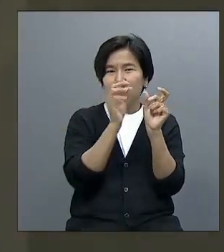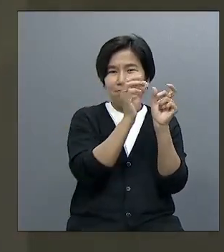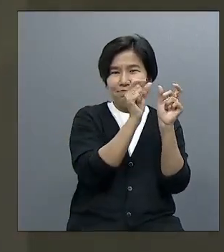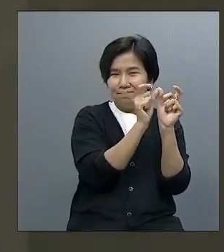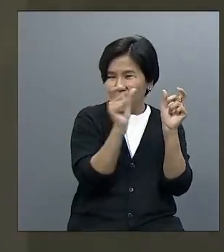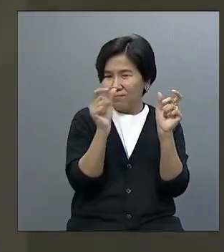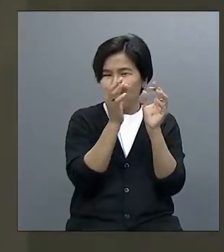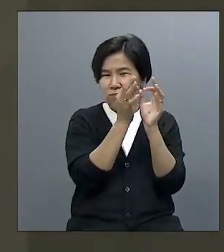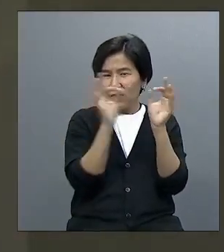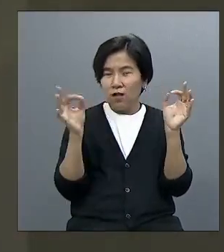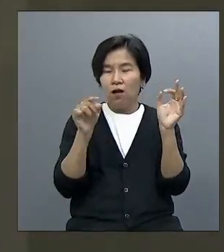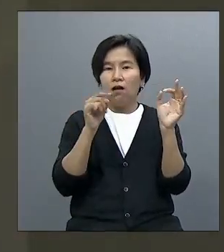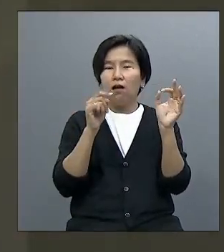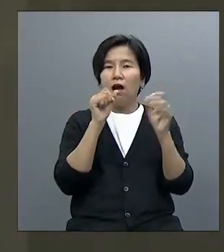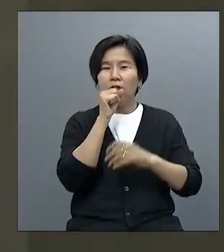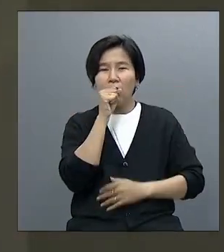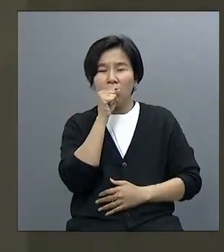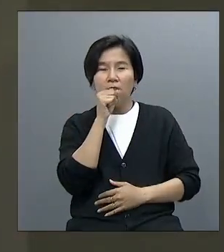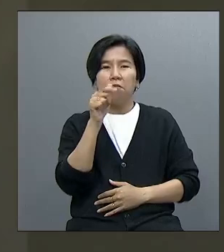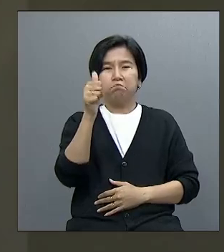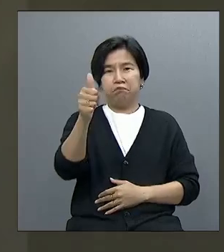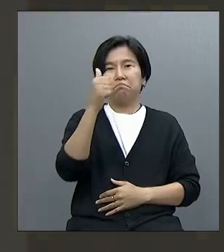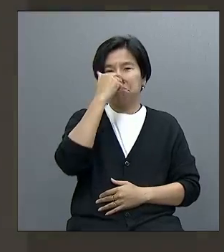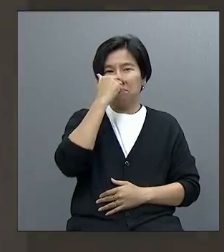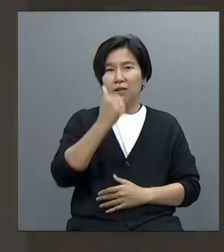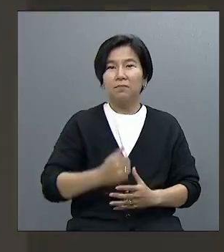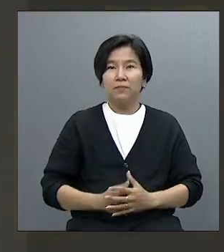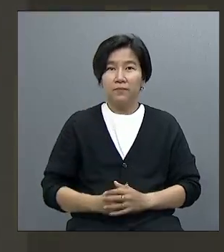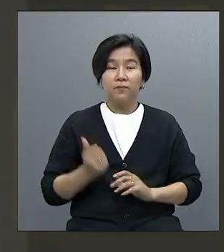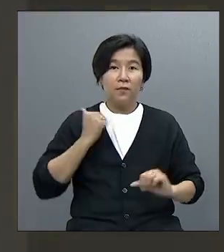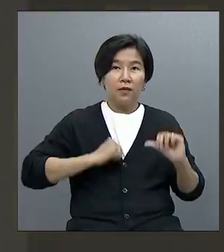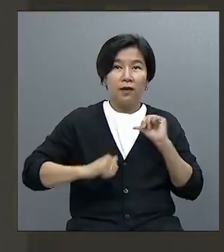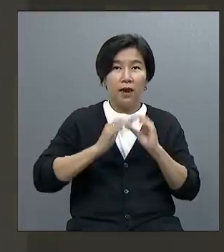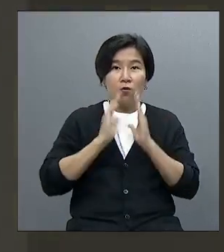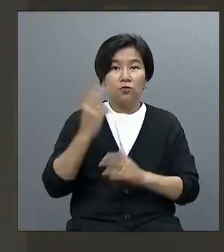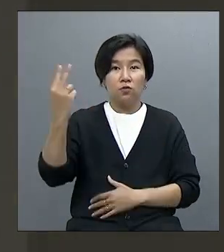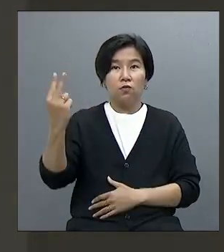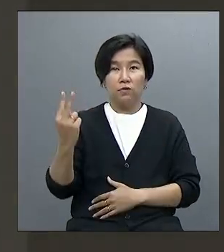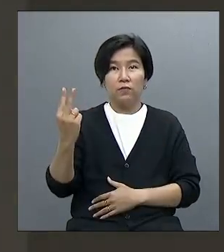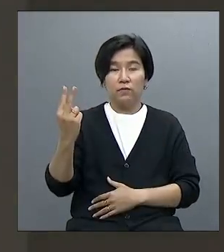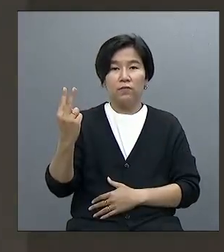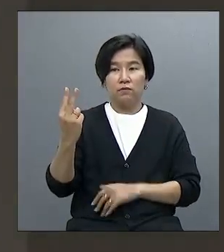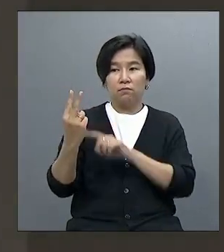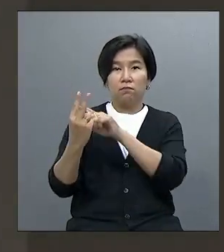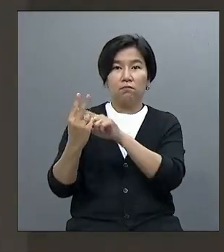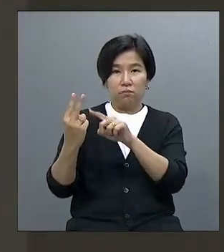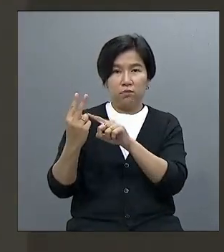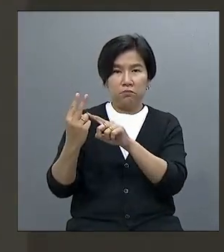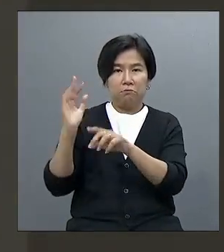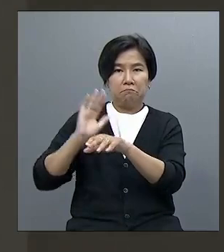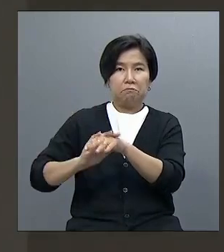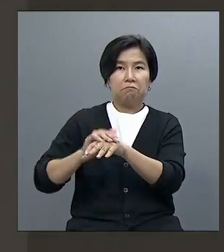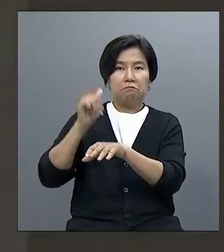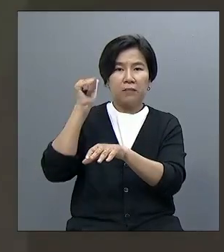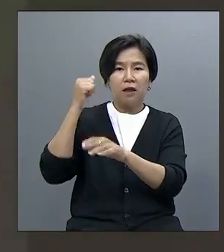2ท่านแล้วก็เป็นอีก1บุคคลสำคัญ2บุคคลสำคัญนะครับของบุษบาลุยไฟนะครับท่านแรกนะครับเป็นที่ปรึกษาในเรื่องวรรณกรรมของละครบุษ